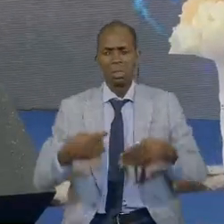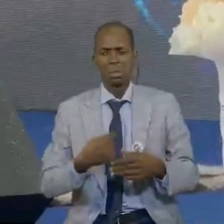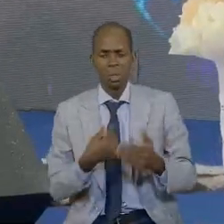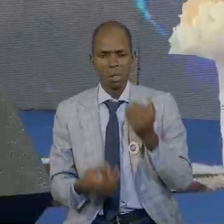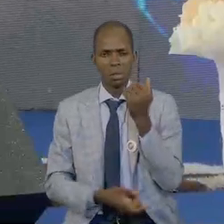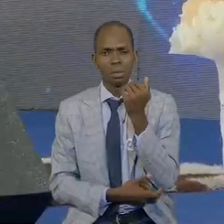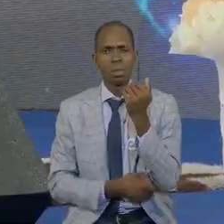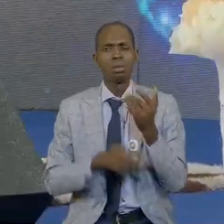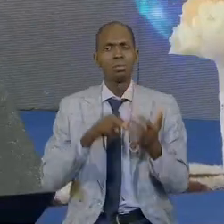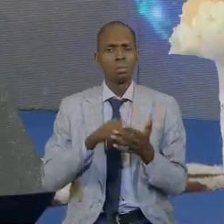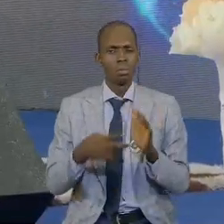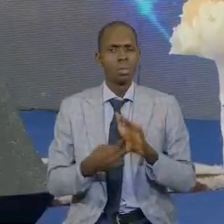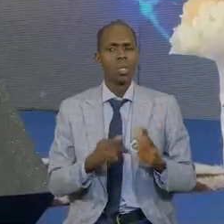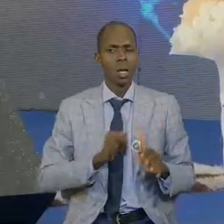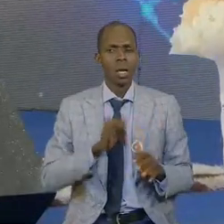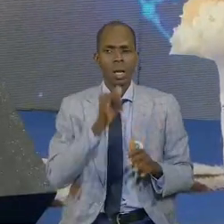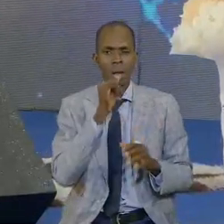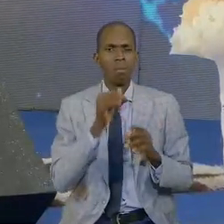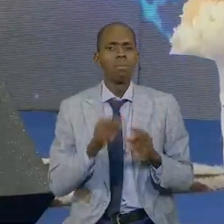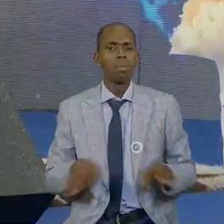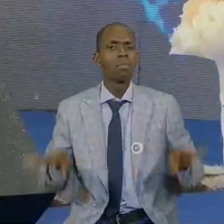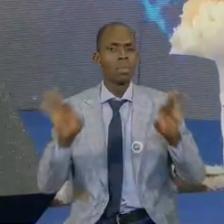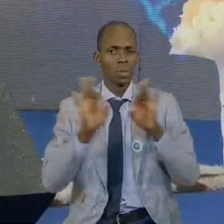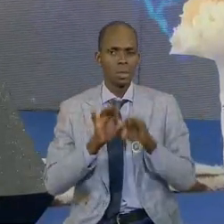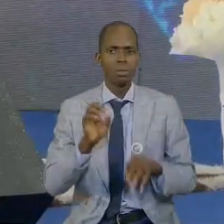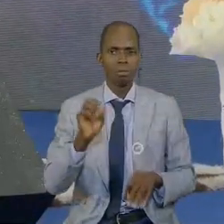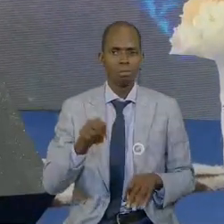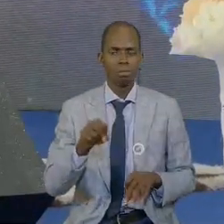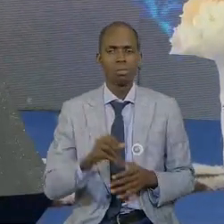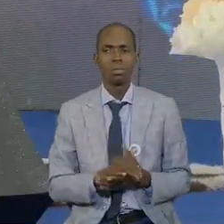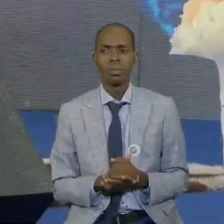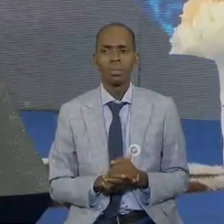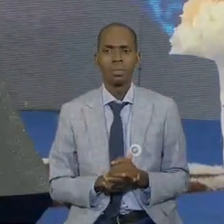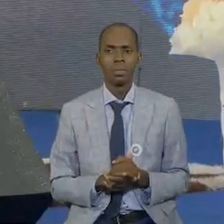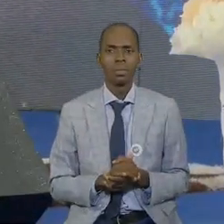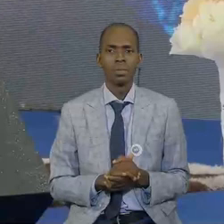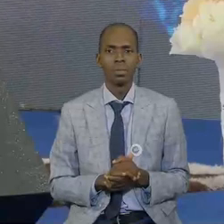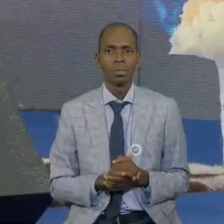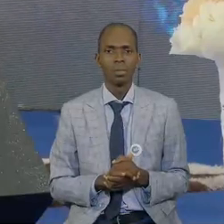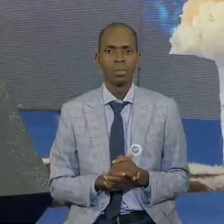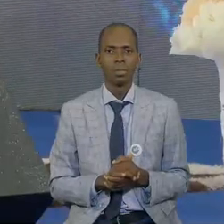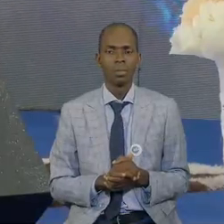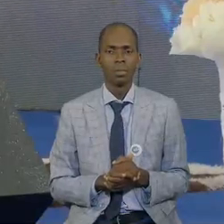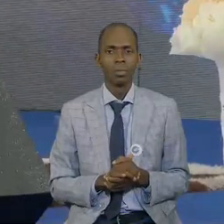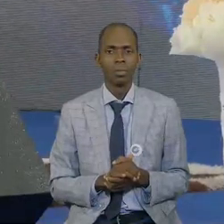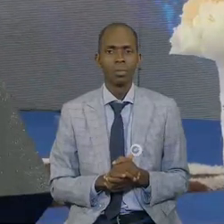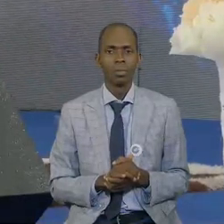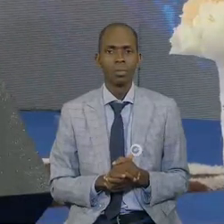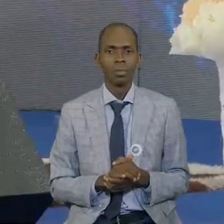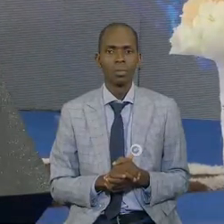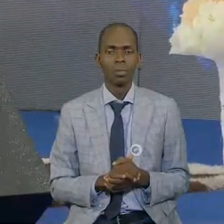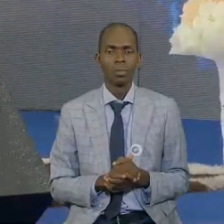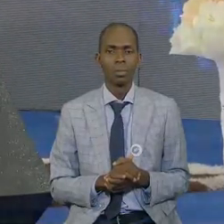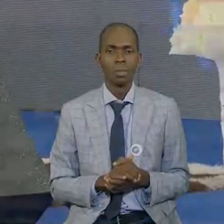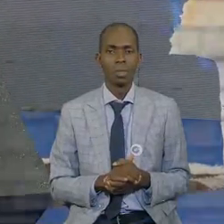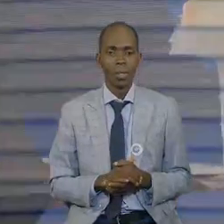I'm important. Alors le diable va laisser tout son travail pour se concentrer sur moi en voyant les épreuves, les tentations. Non, je suis important. I will